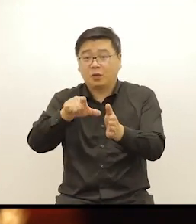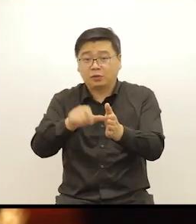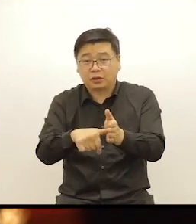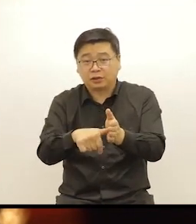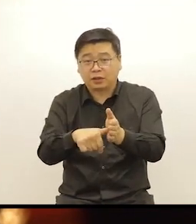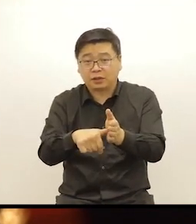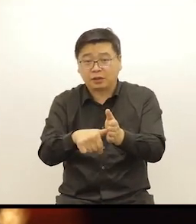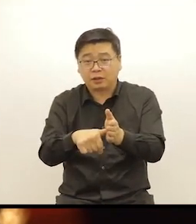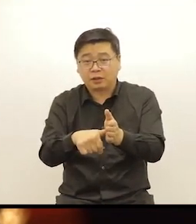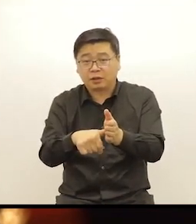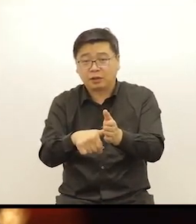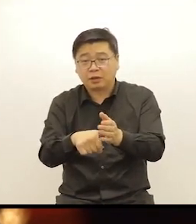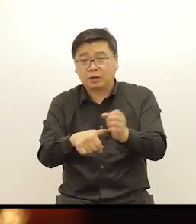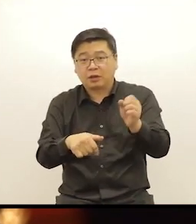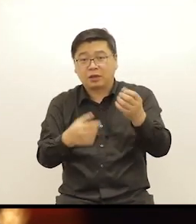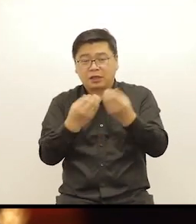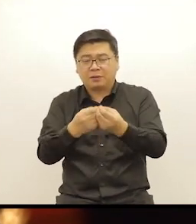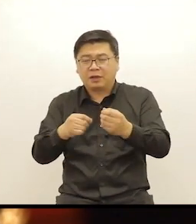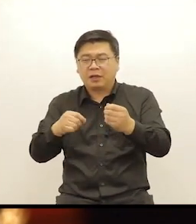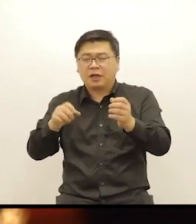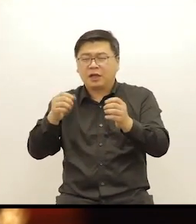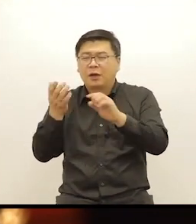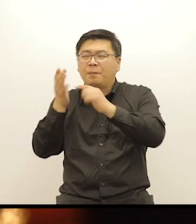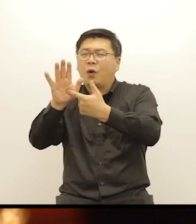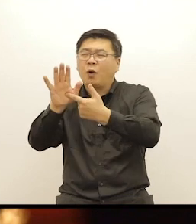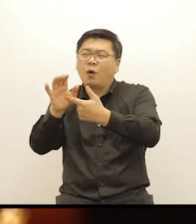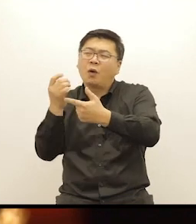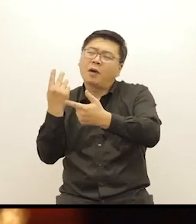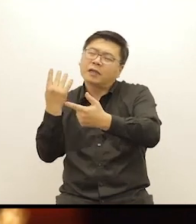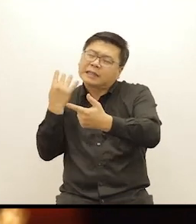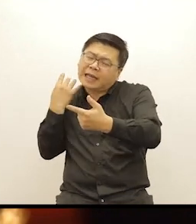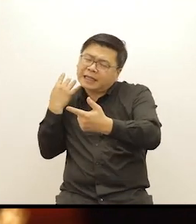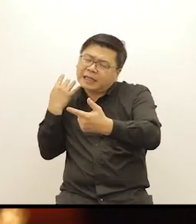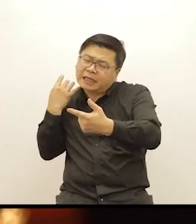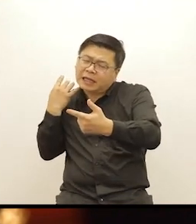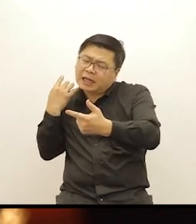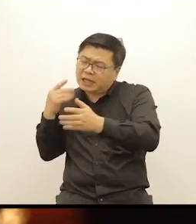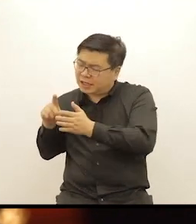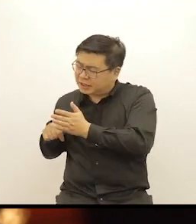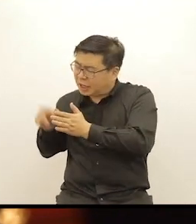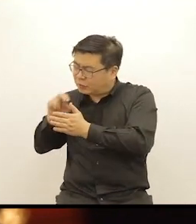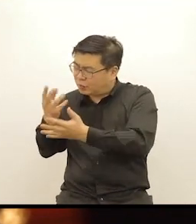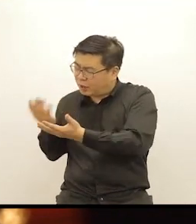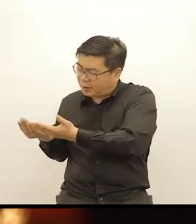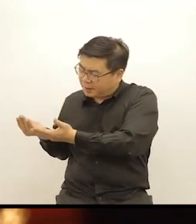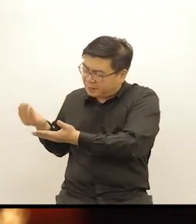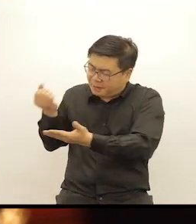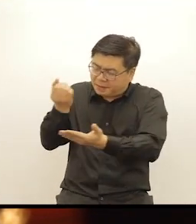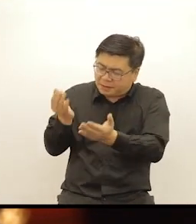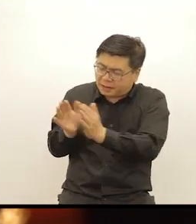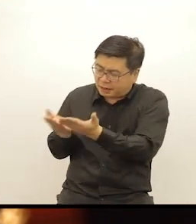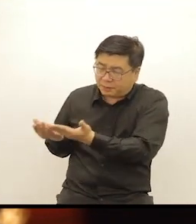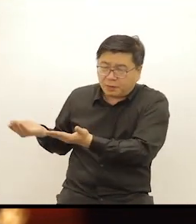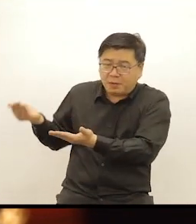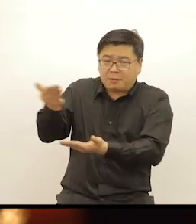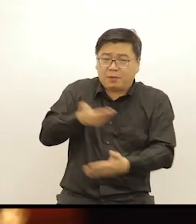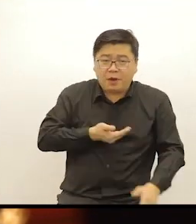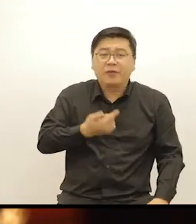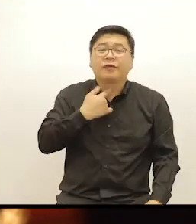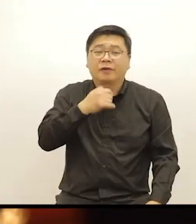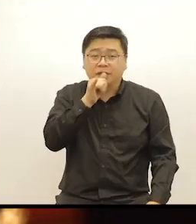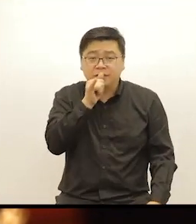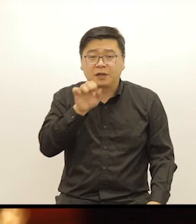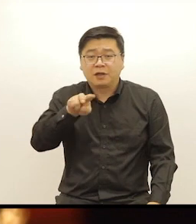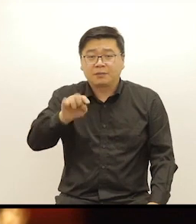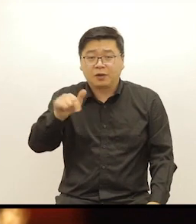편곡 과정을 거쳐야 되는데 연주 나흘 전인가에 곡이 도착한 적이 한번 있어서 되게 급하게 읽어야 됐던